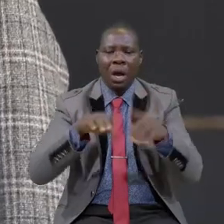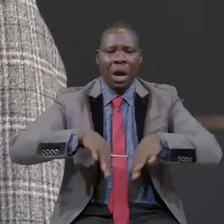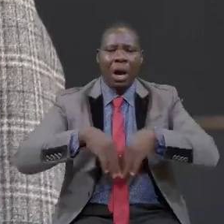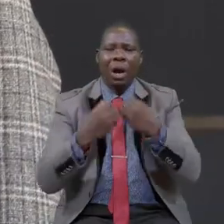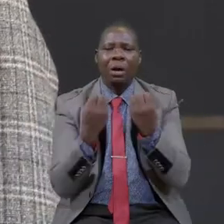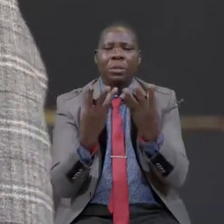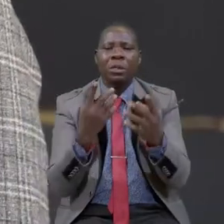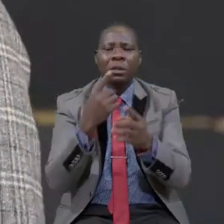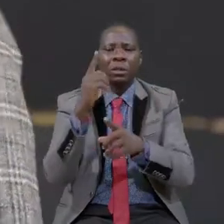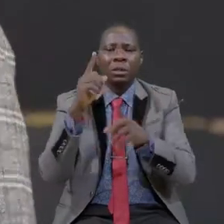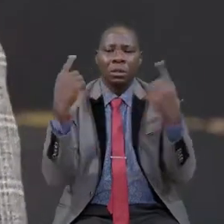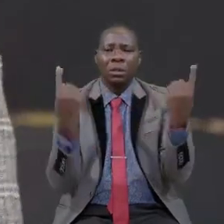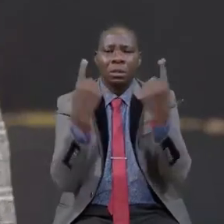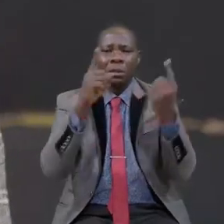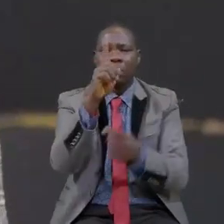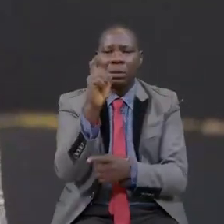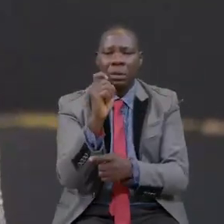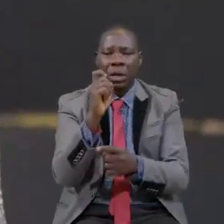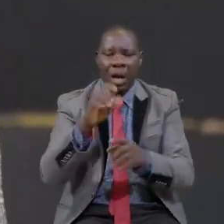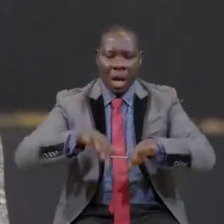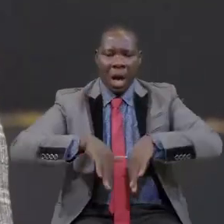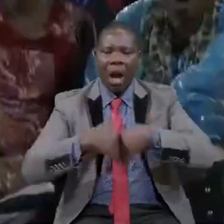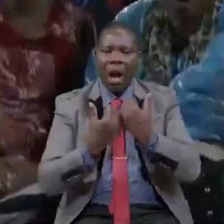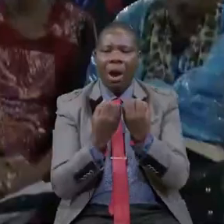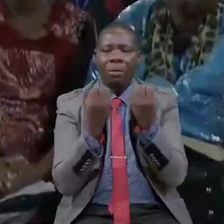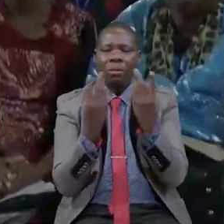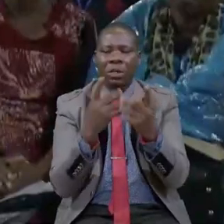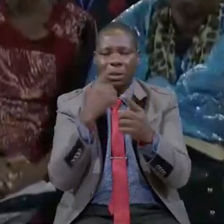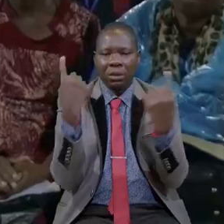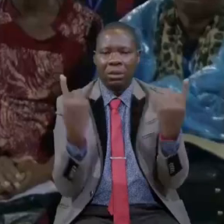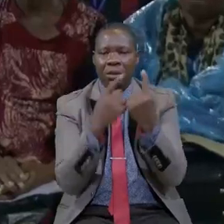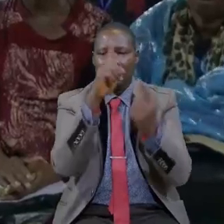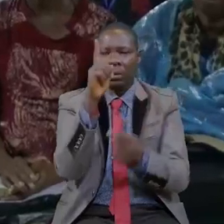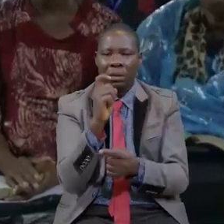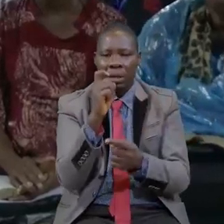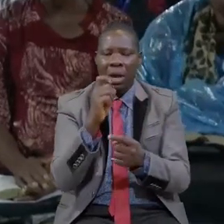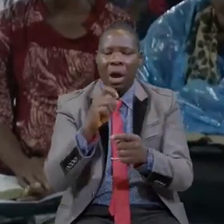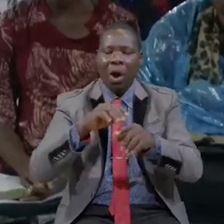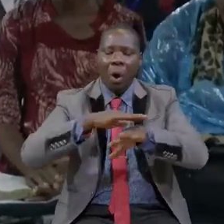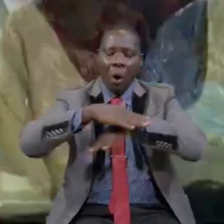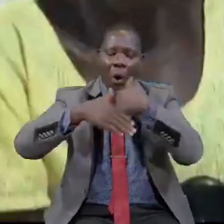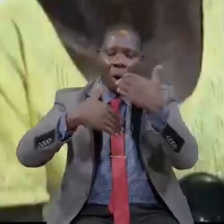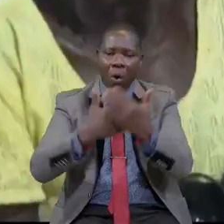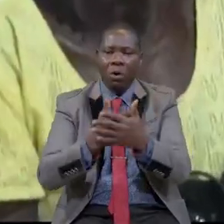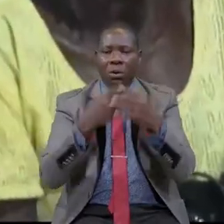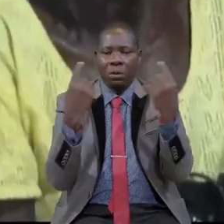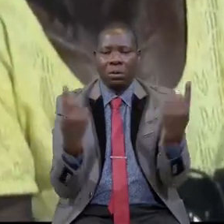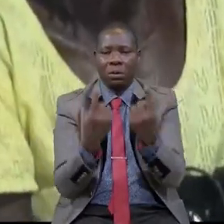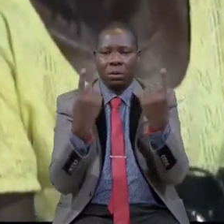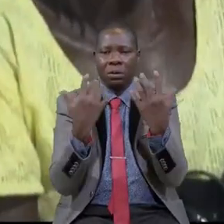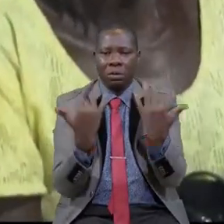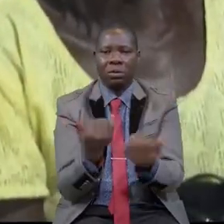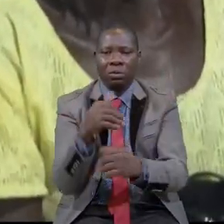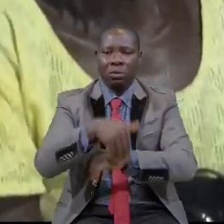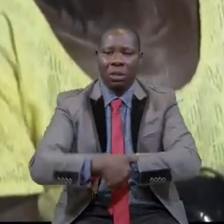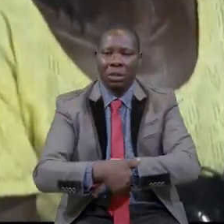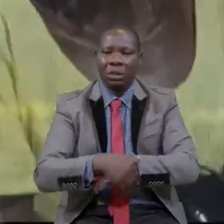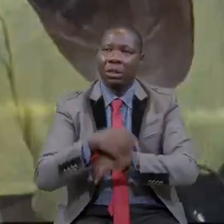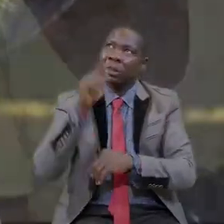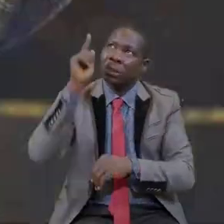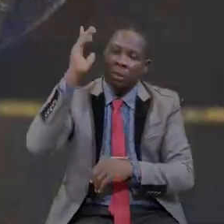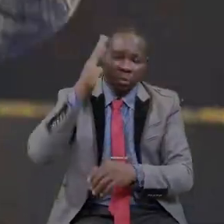d'iniquités? Il dit combien de péchés? Combien de transgressions? Ce soir, il va